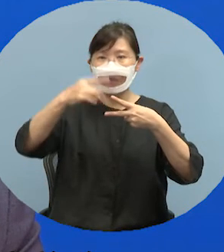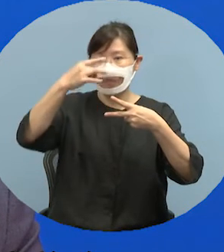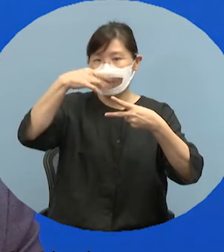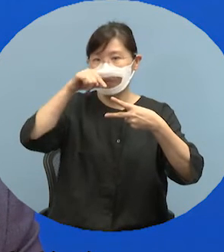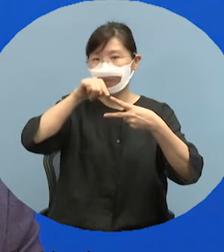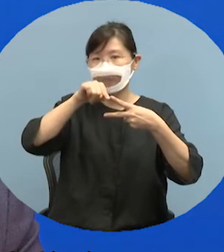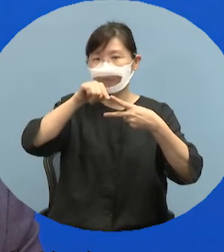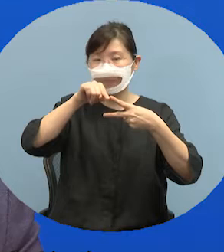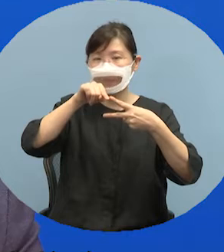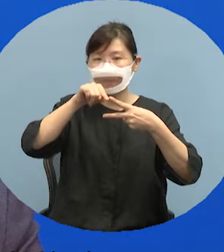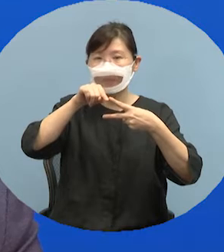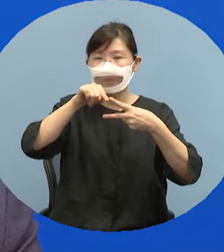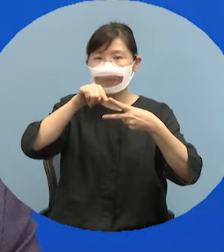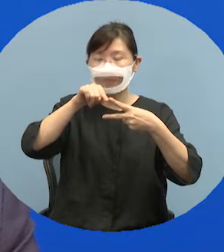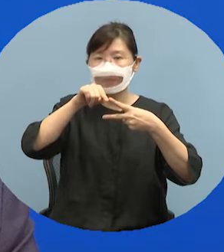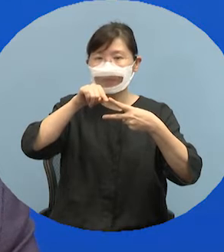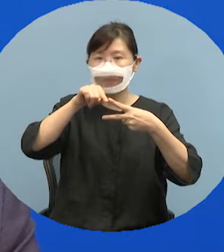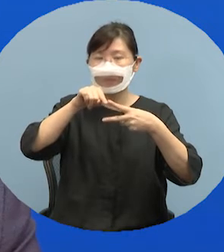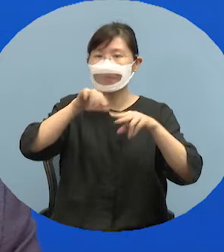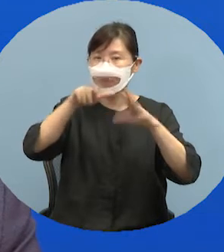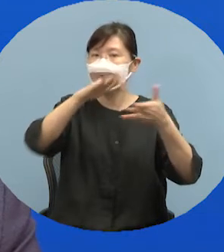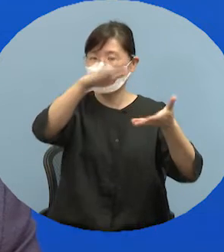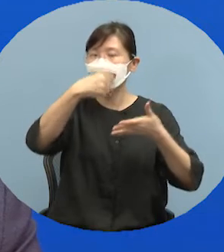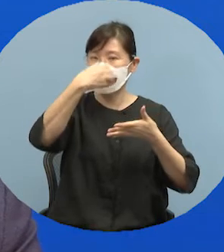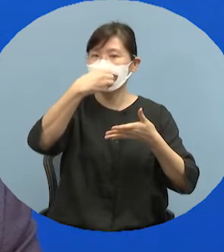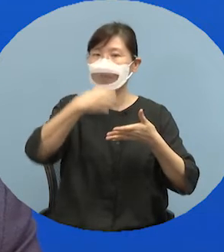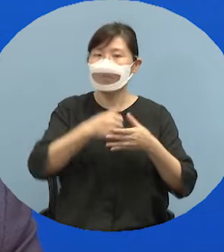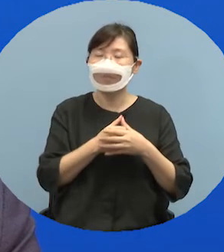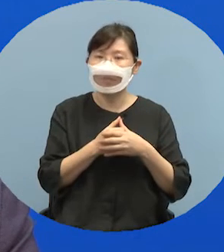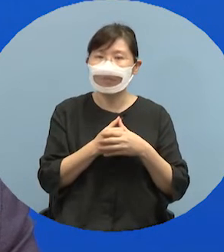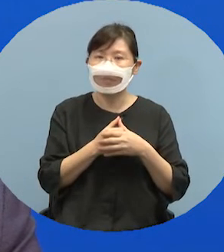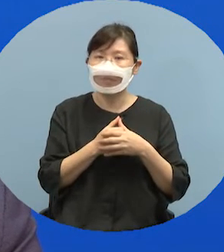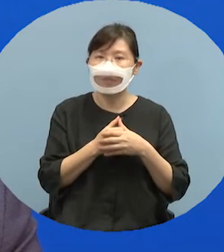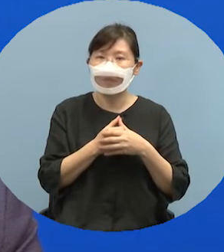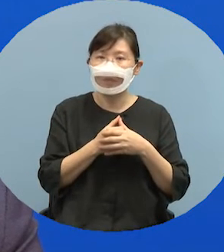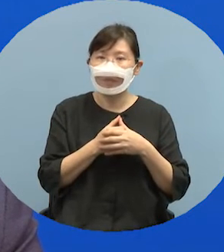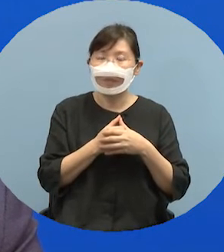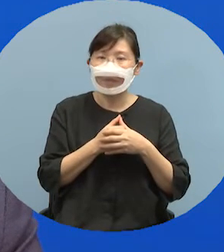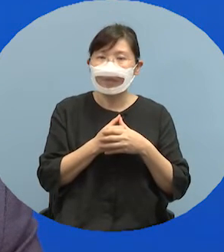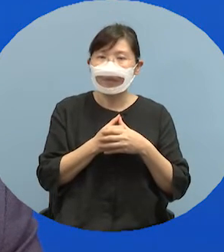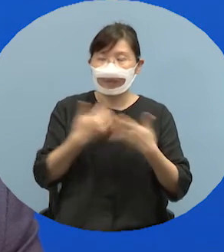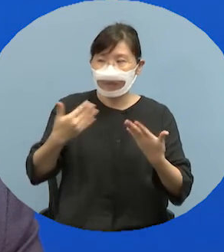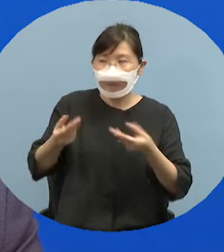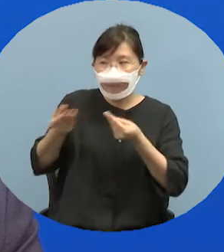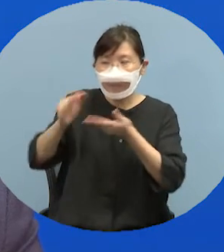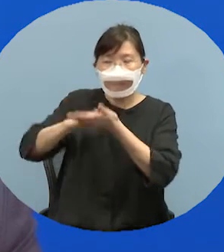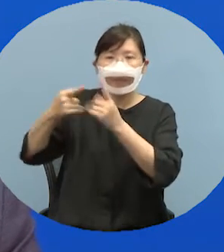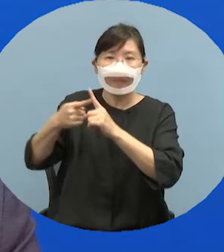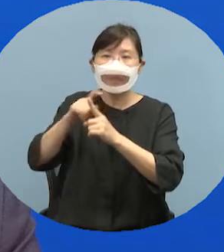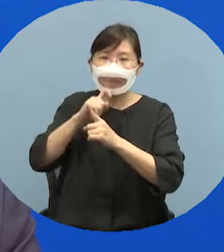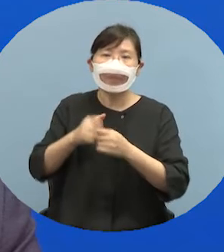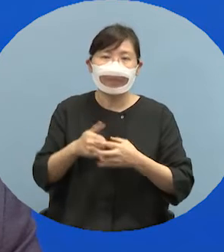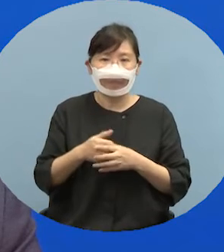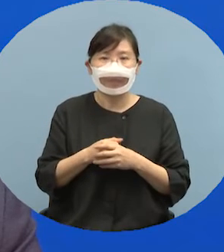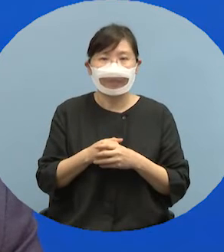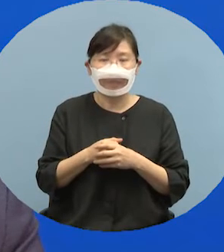东的莫纳皮拉韦其实已经全数来了香港了，亦都是应用緊。今日